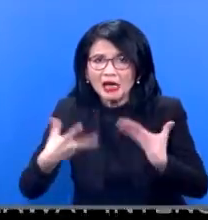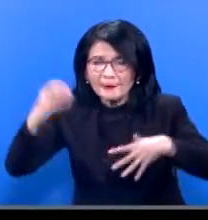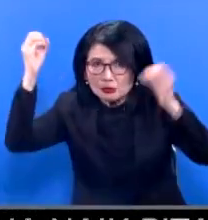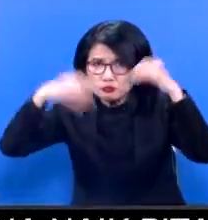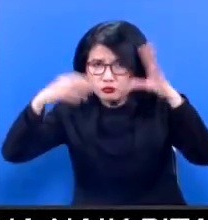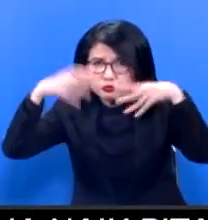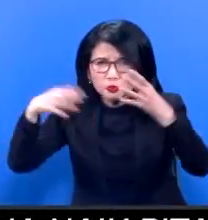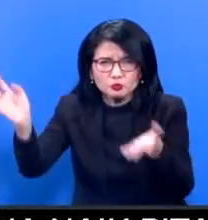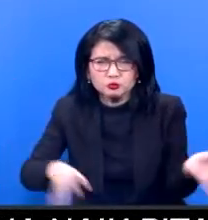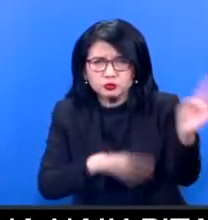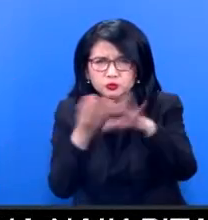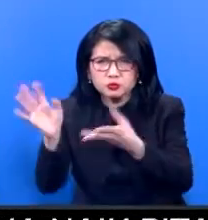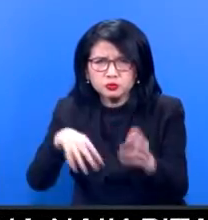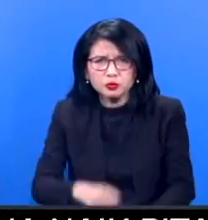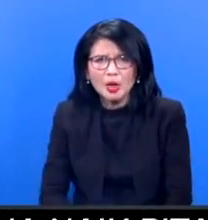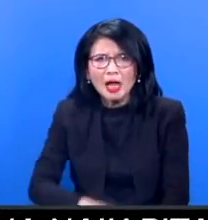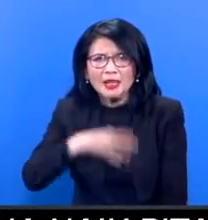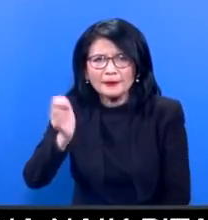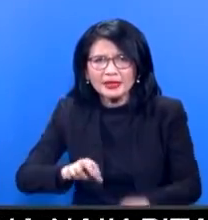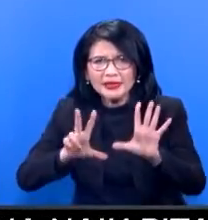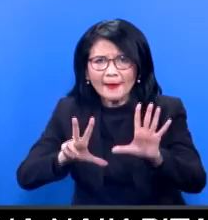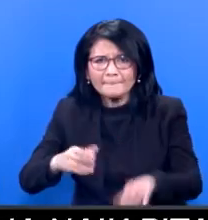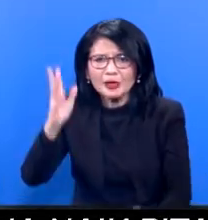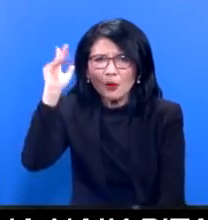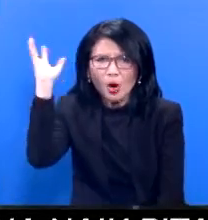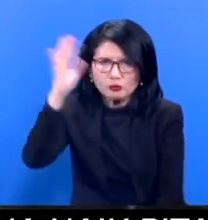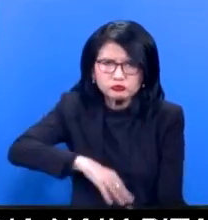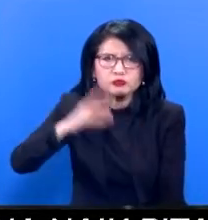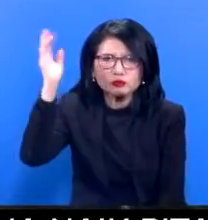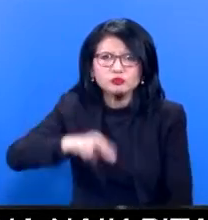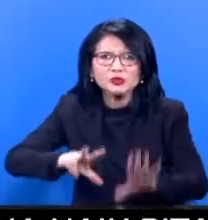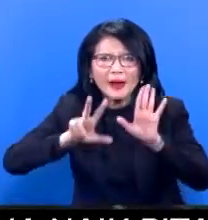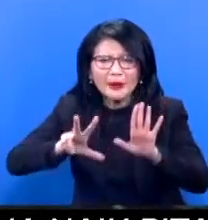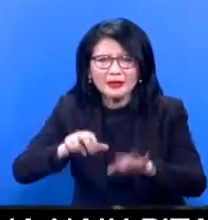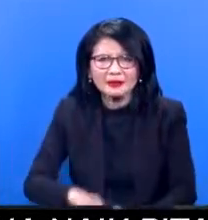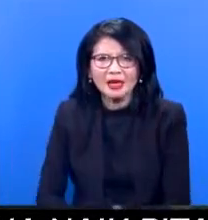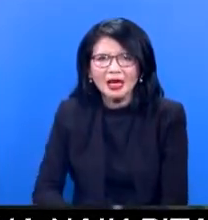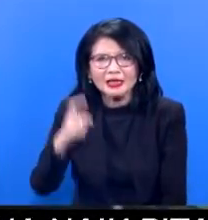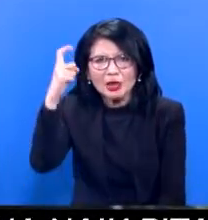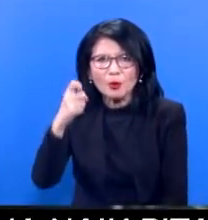dan angin kencang ini, lebih dari 8 pohon tumbang di 4 titik di Bogor